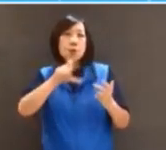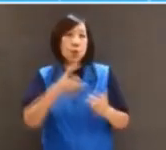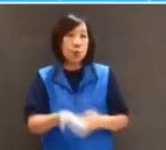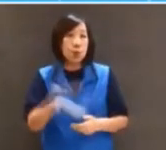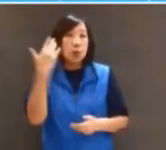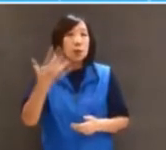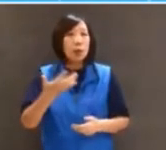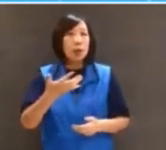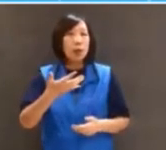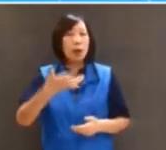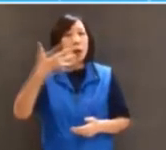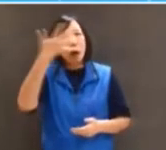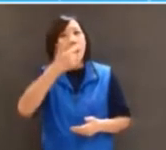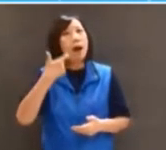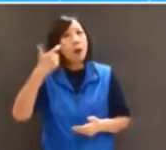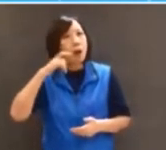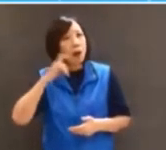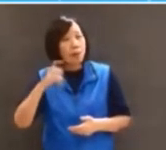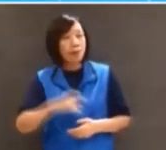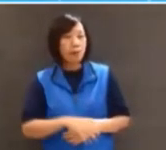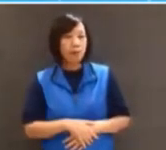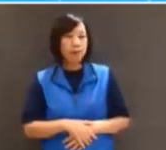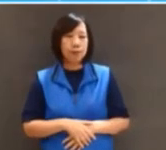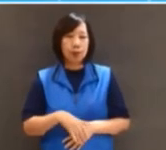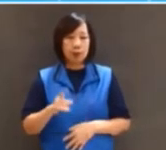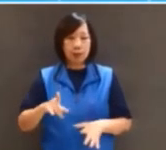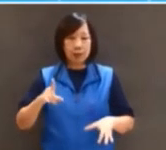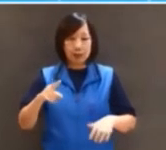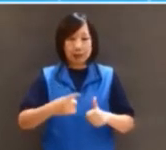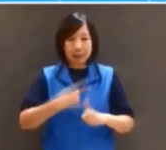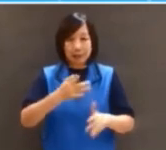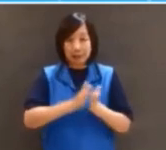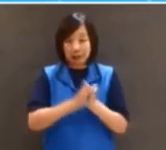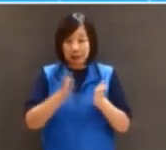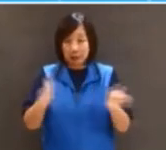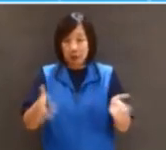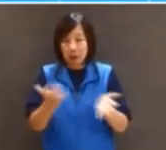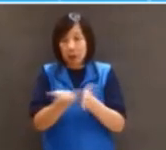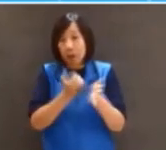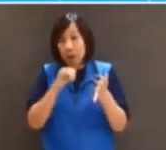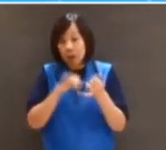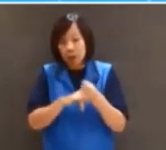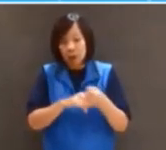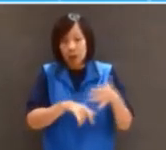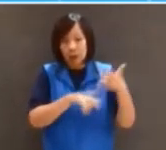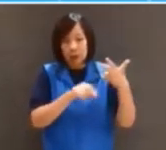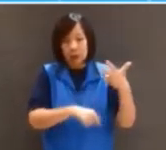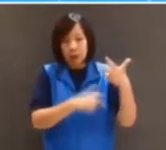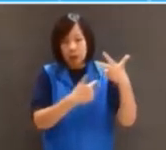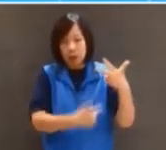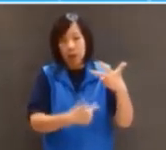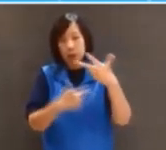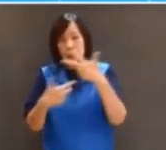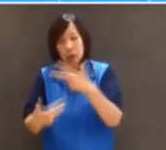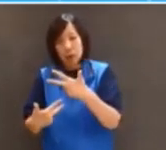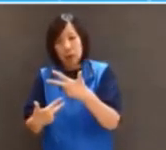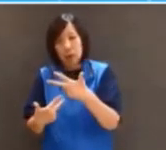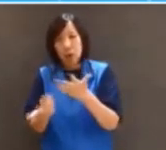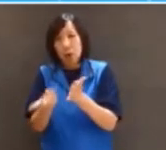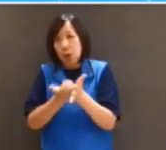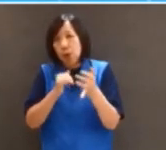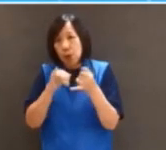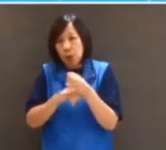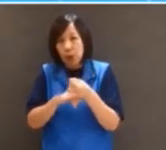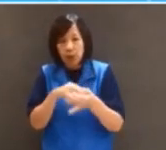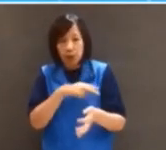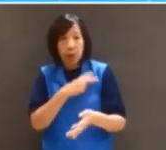的长辈们，在第一阶段要预约，预约的时间7月6号、7月7号这2天，